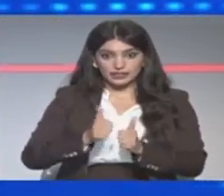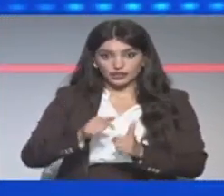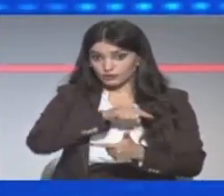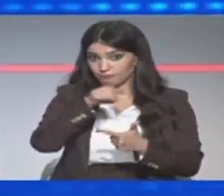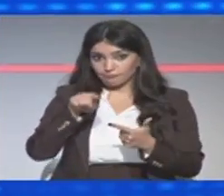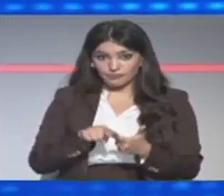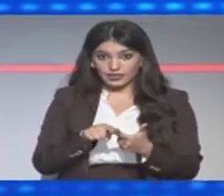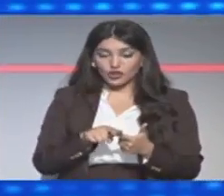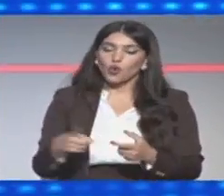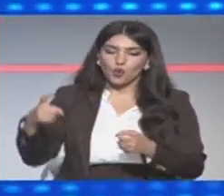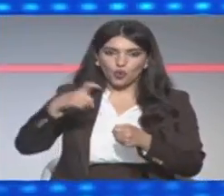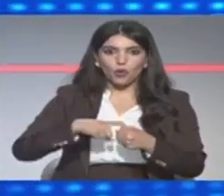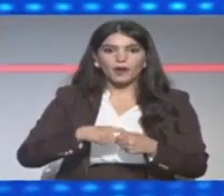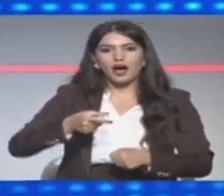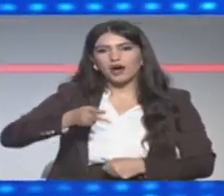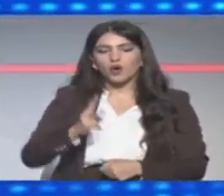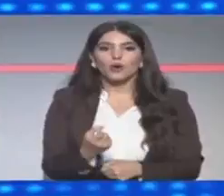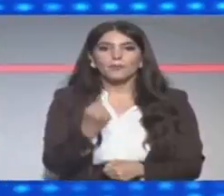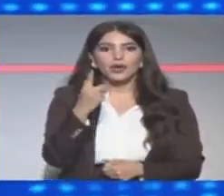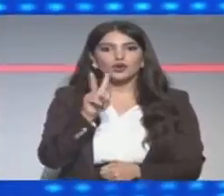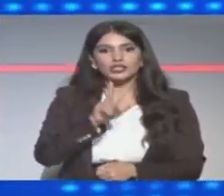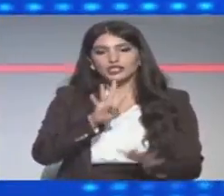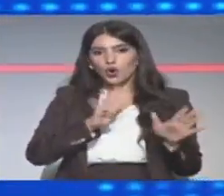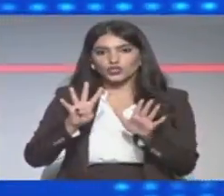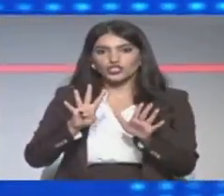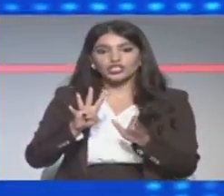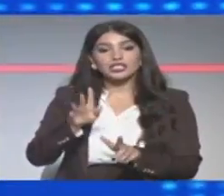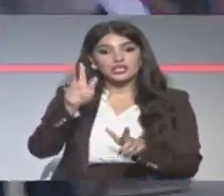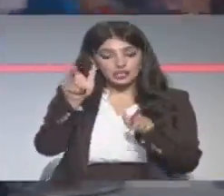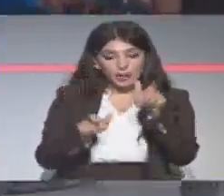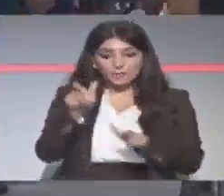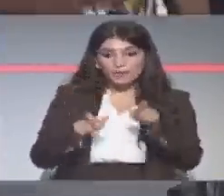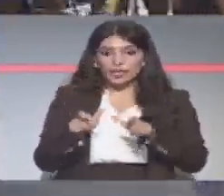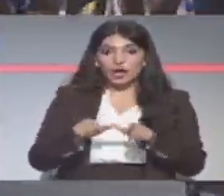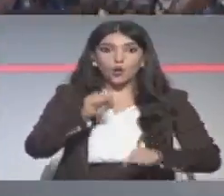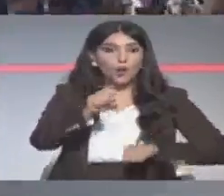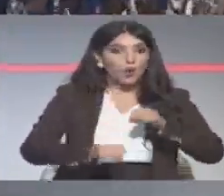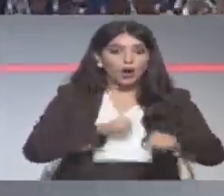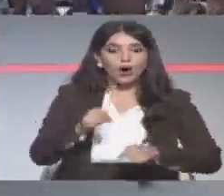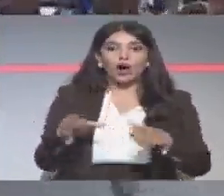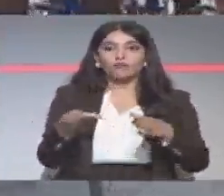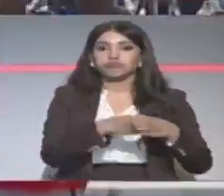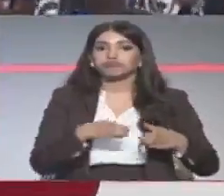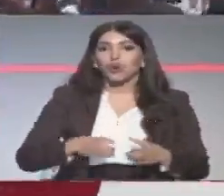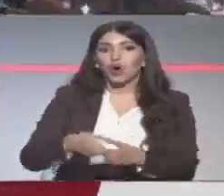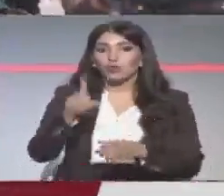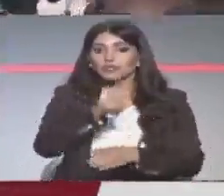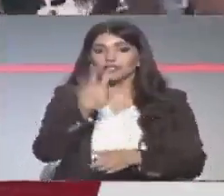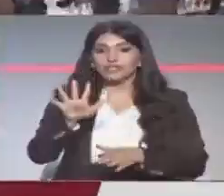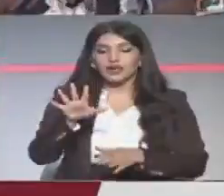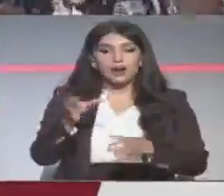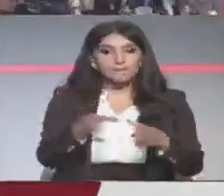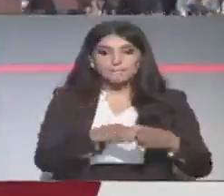المهني، وبمشاركة أكثر من 120 متسابقا يمثلون 15 فريقا من مختلف